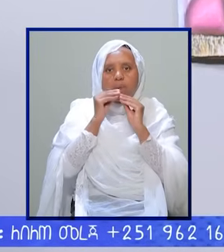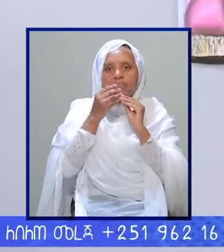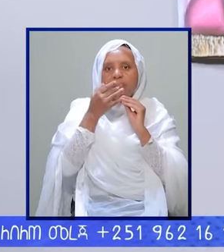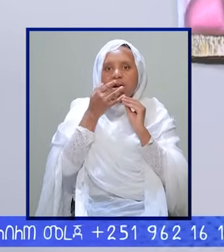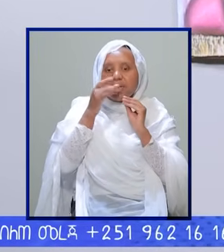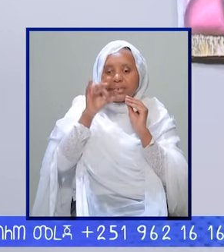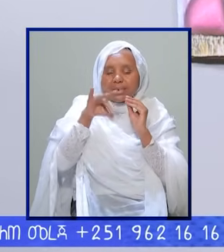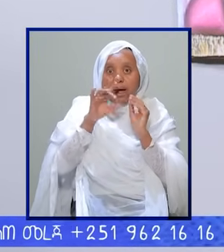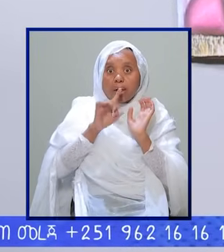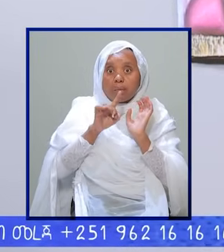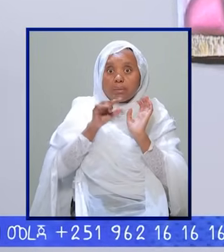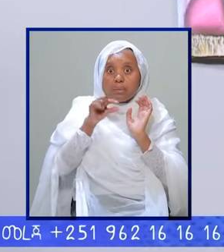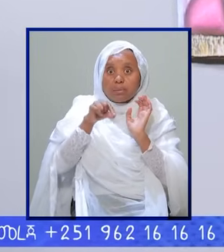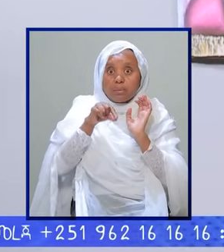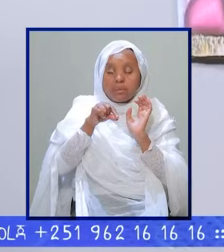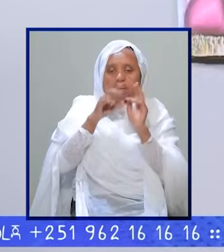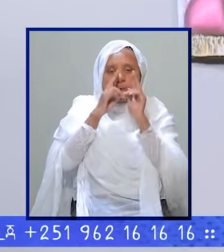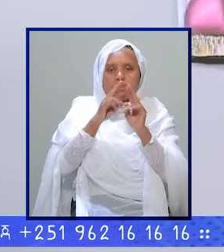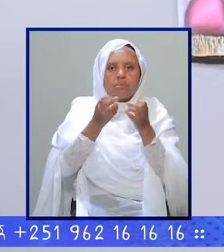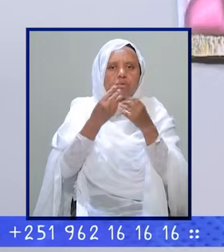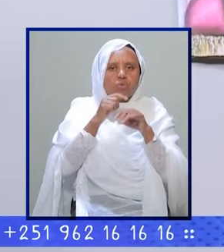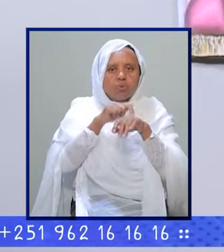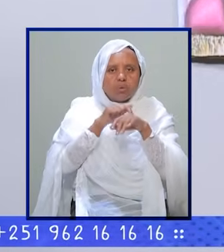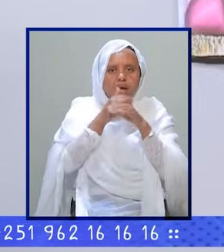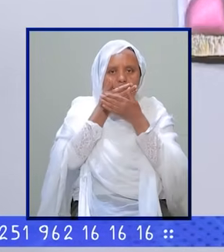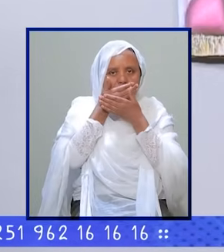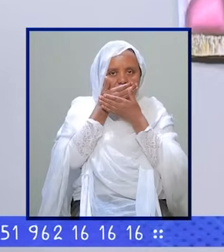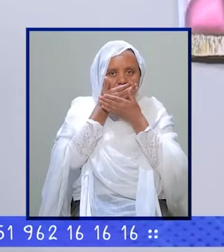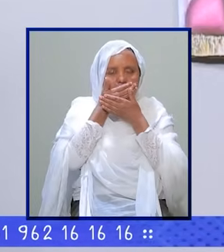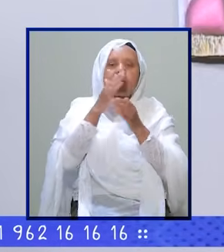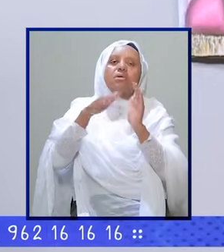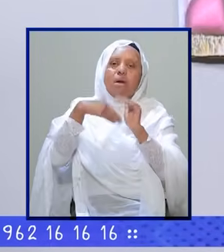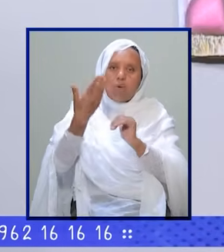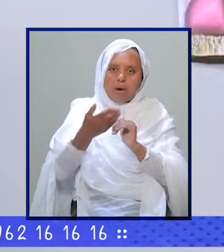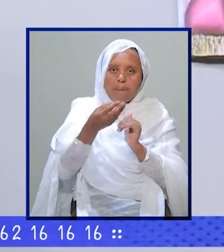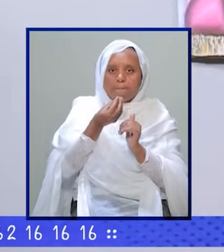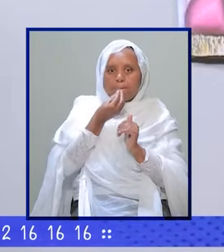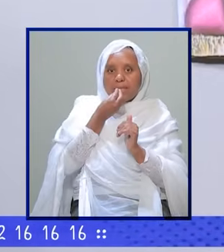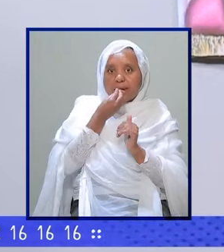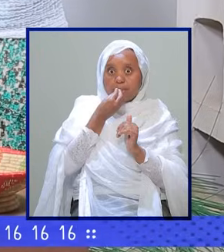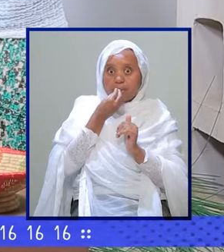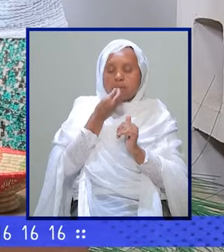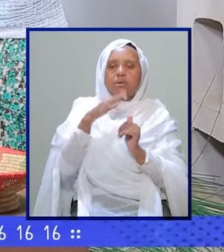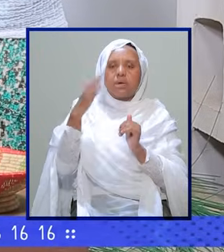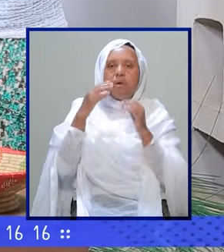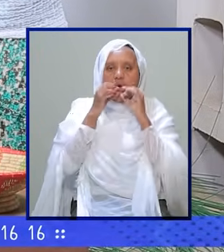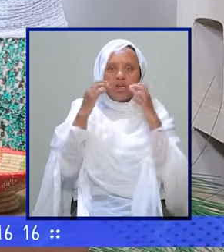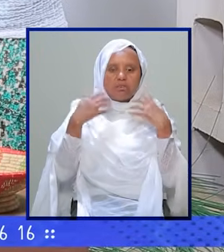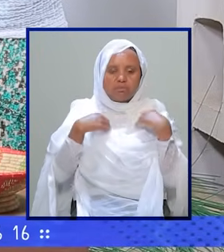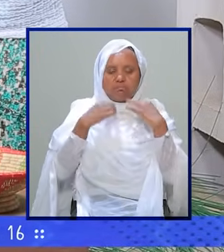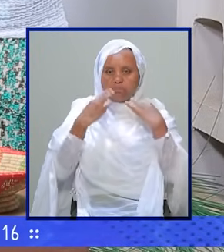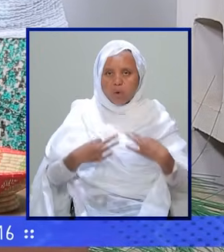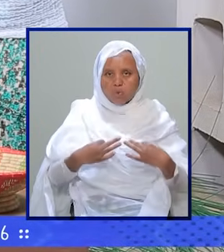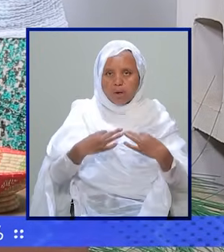ካፋችን እንዳይነጥብ ለስጋው ወደሙ ክፍር ብዙ ጊዜ አፋችን ይያዛል ከዛ በኋላ የሚቀመስ ነገር ቀምሰን አፋችንን እንለቃለን ማለት